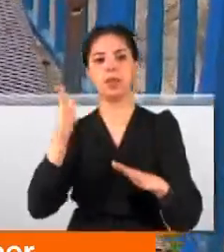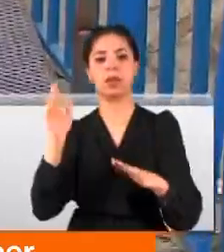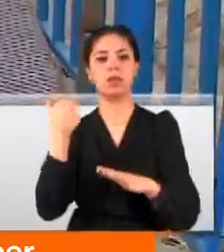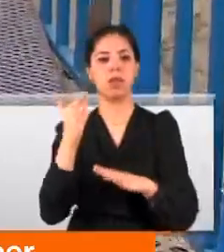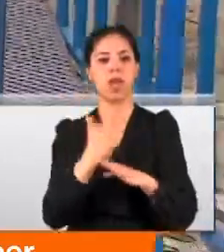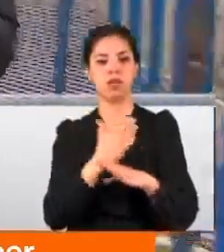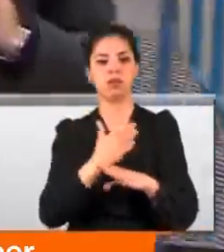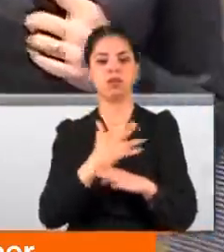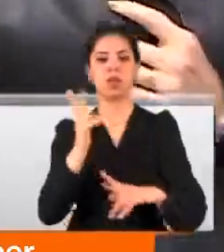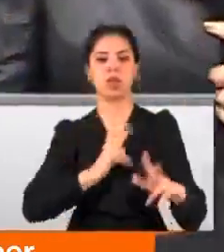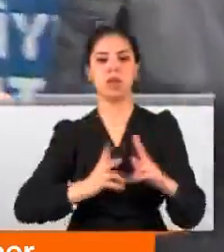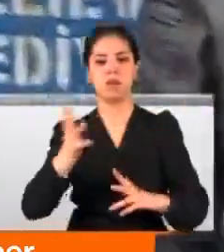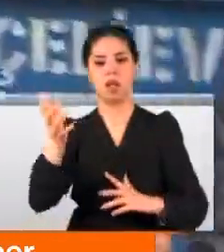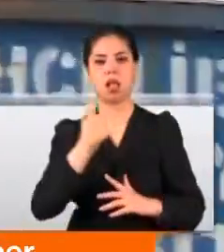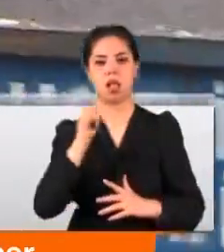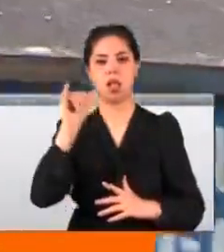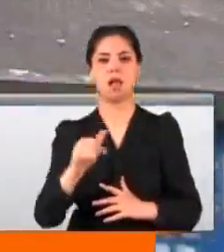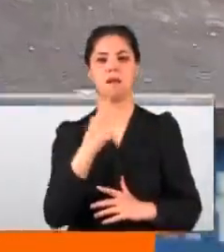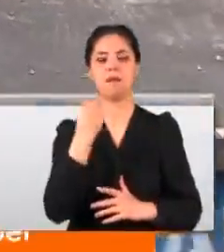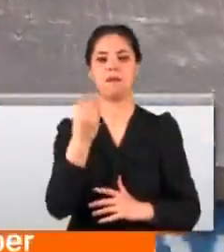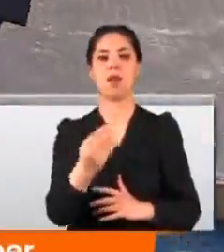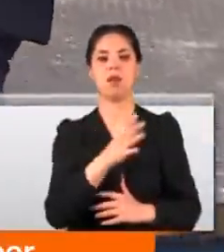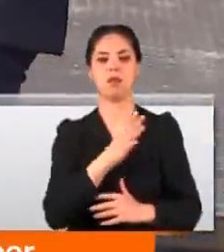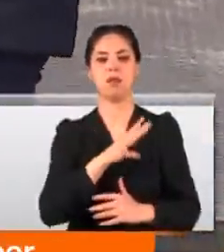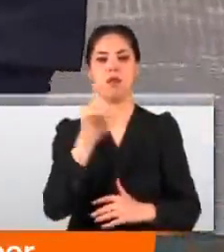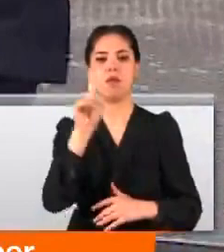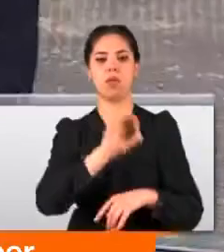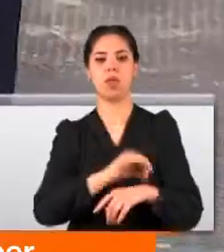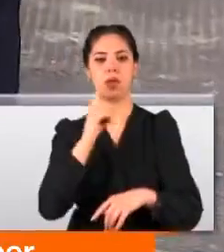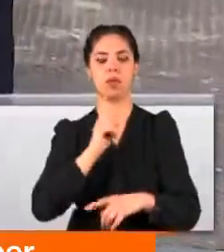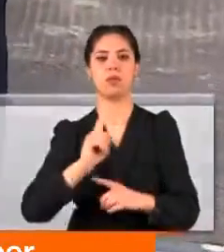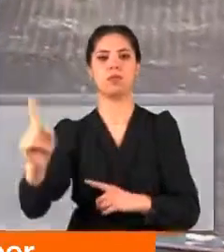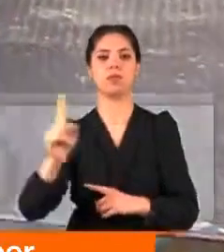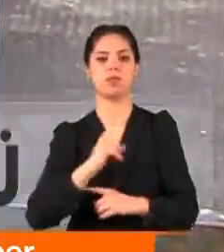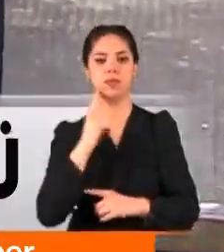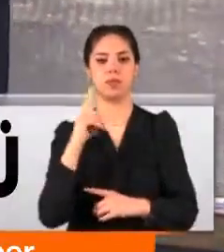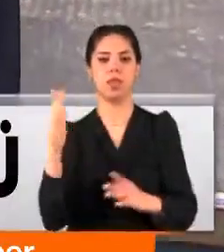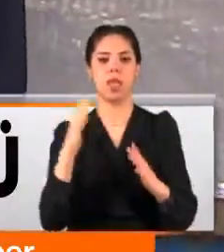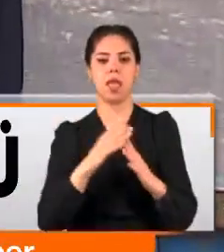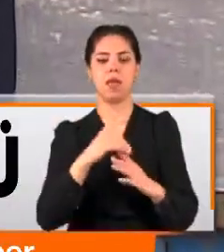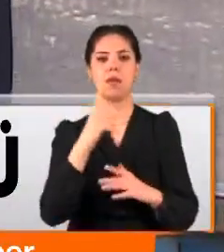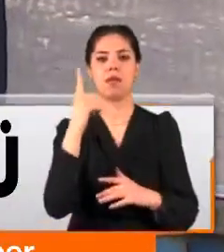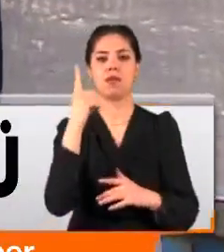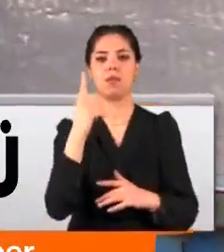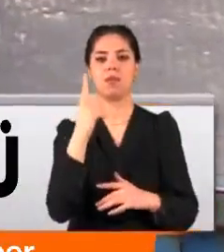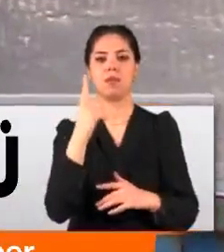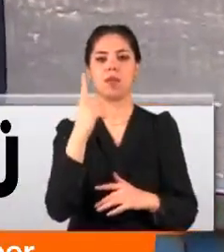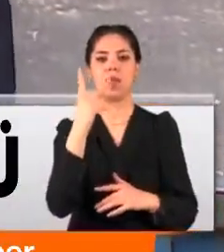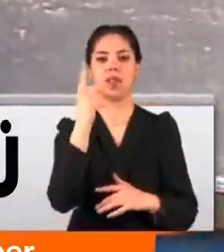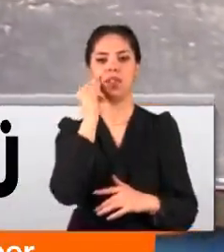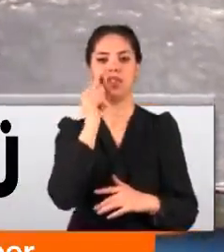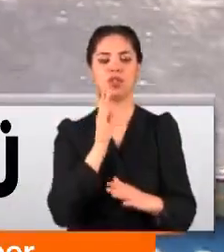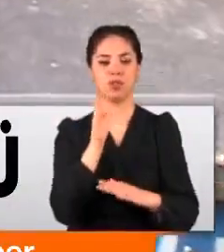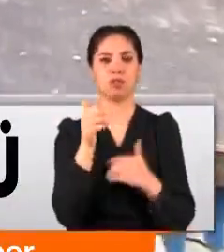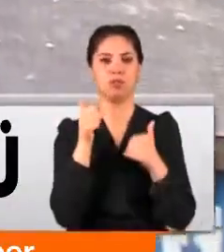değerli eşyalarını, kıyafetlerini alabilmesi için onlara 10 dakikalık bir süre verdi. Daire başına maksimum 2 kişi